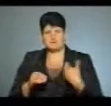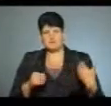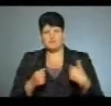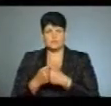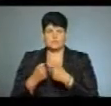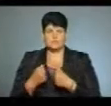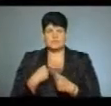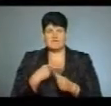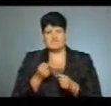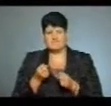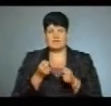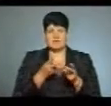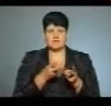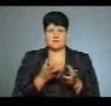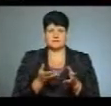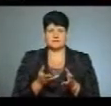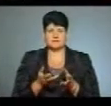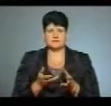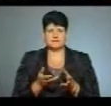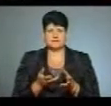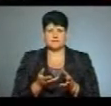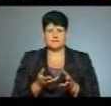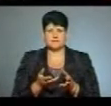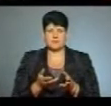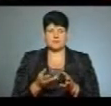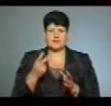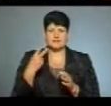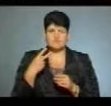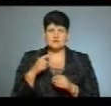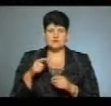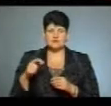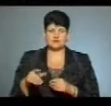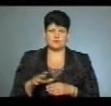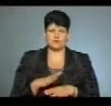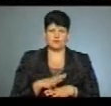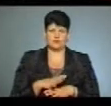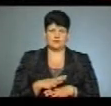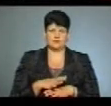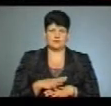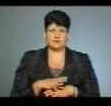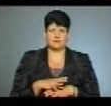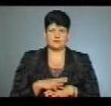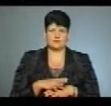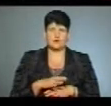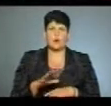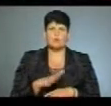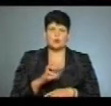І мене викинуло, я за то живісім. То цілі 20 чоловік в салоні було. Було 20